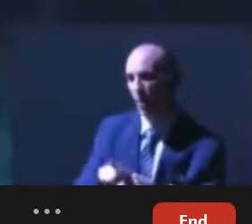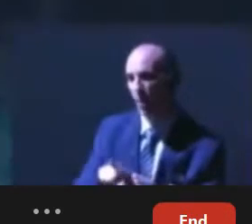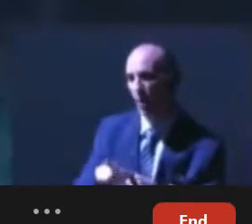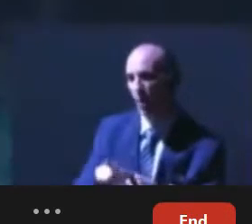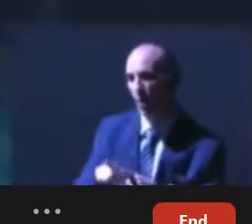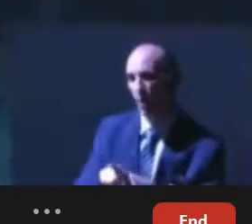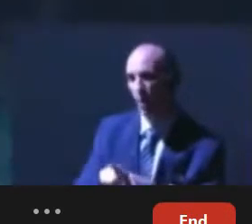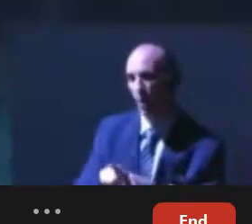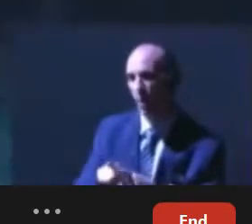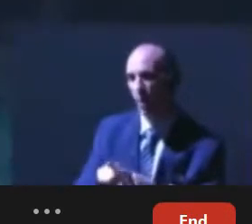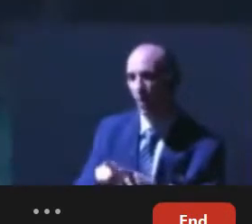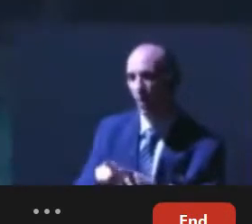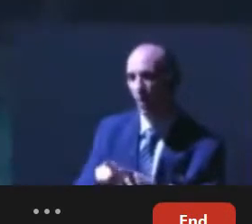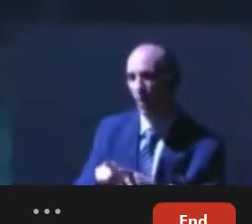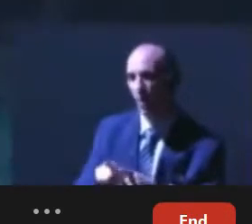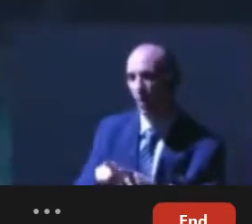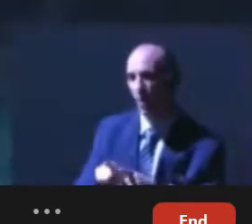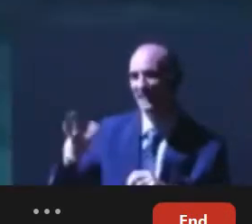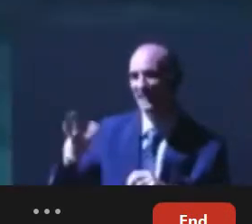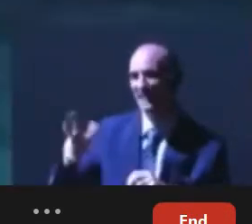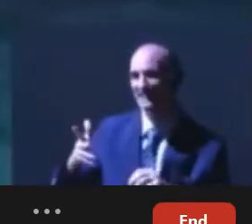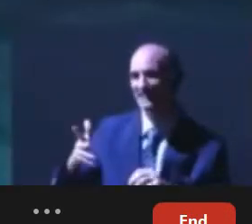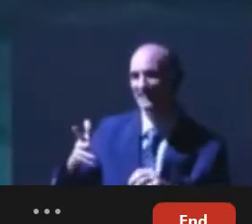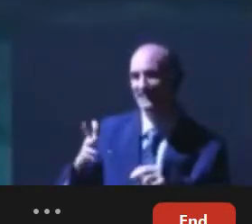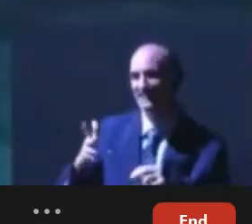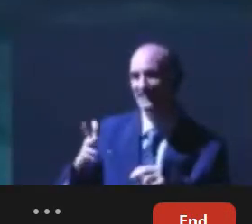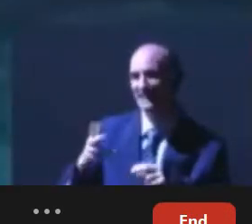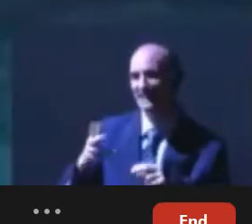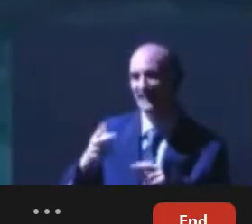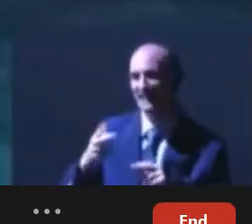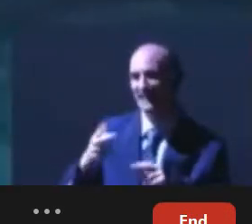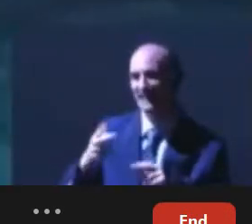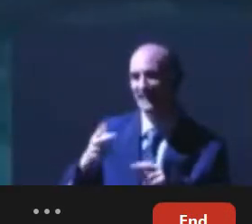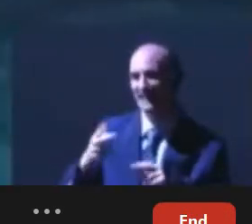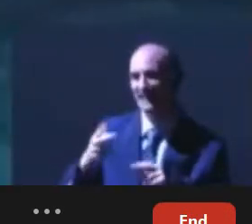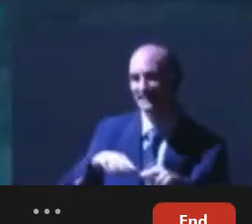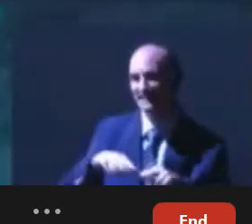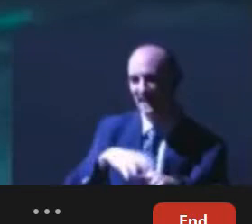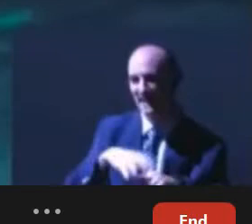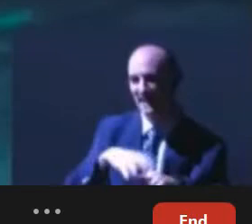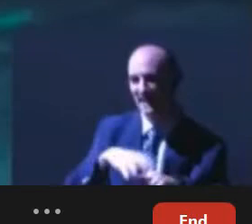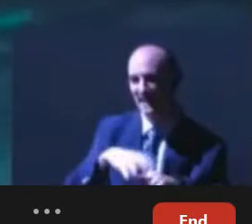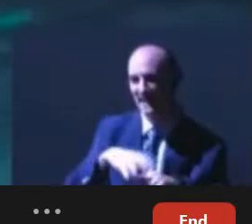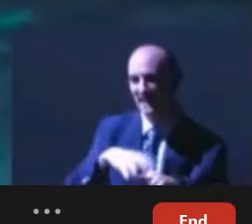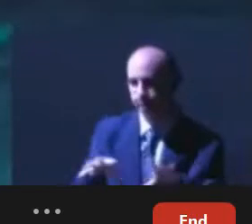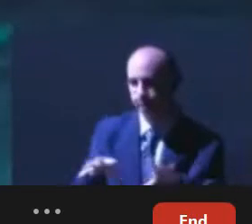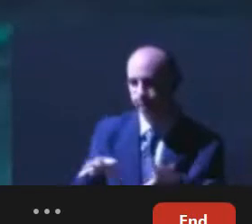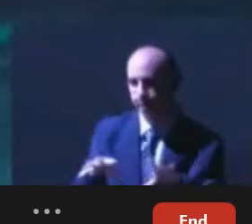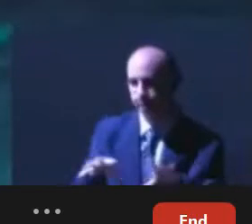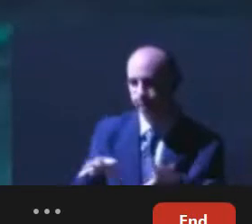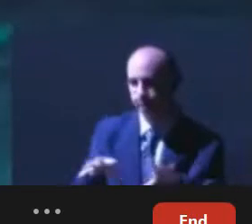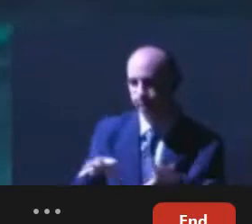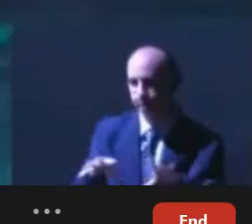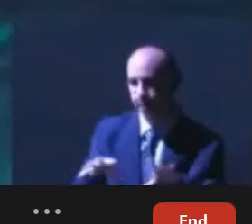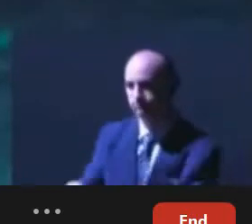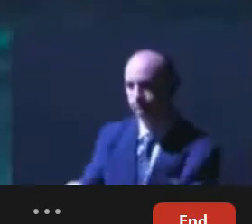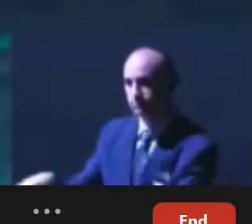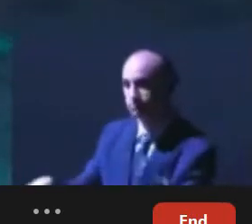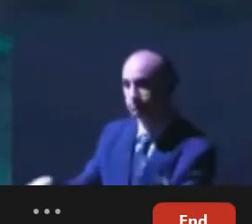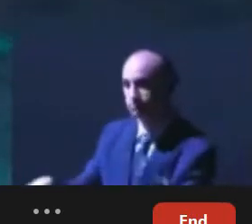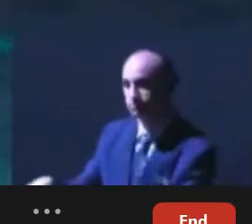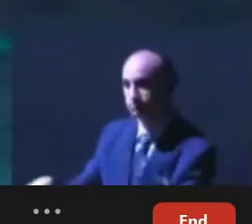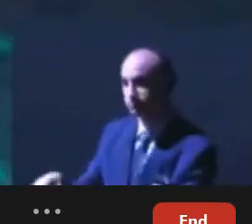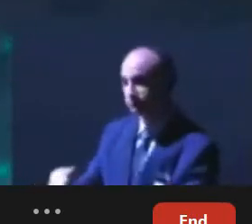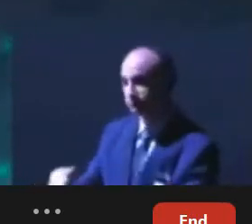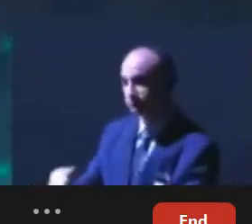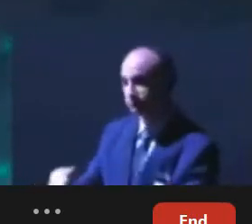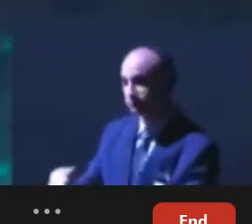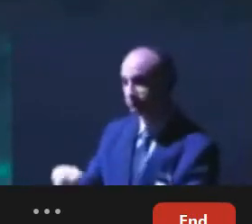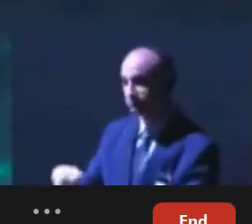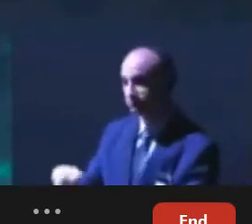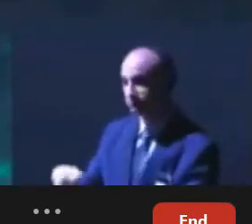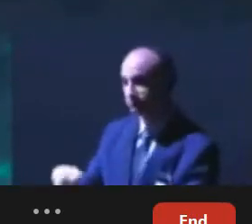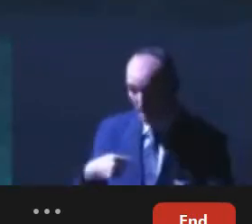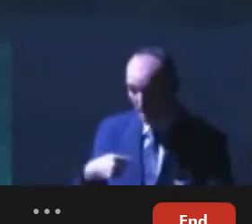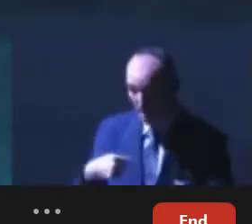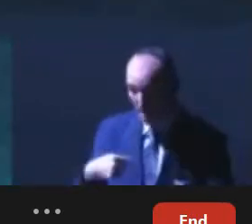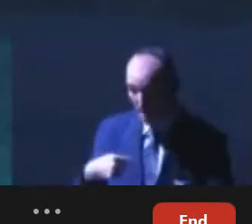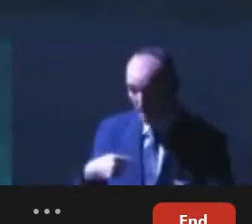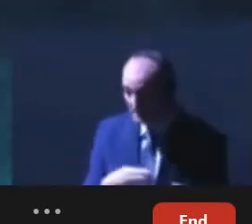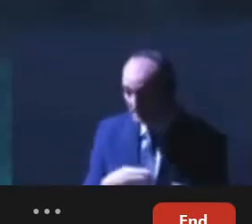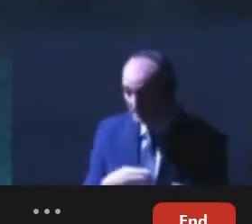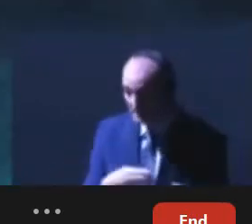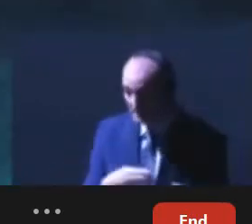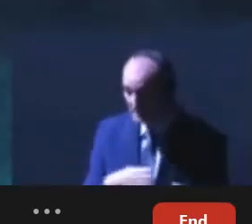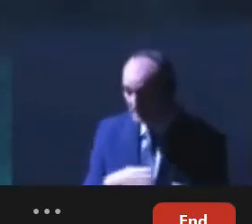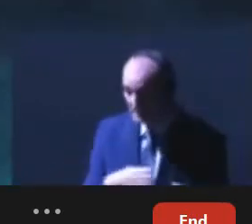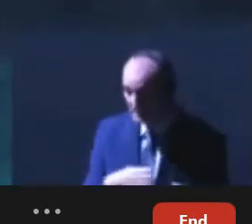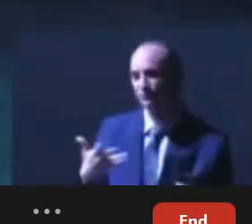Vì một mình tôi không thể thực hiện được các điều này, chúng ta có 4 người trong 3 chiến lược cũng không thể thực hiện được. Ở trong đại sứ của chúng ta thì